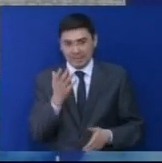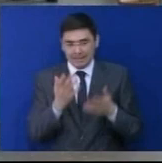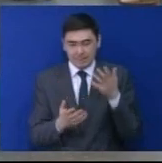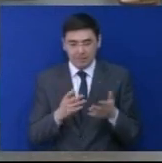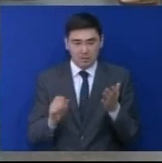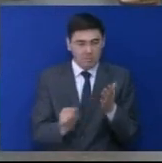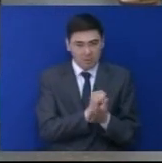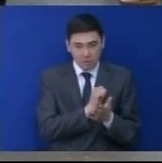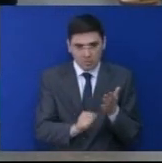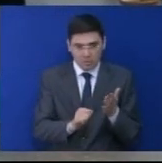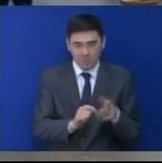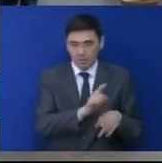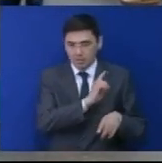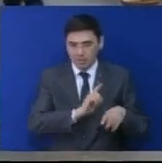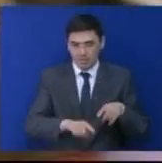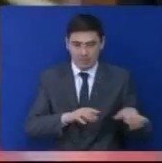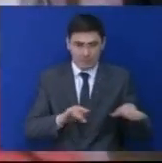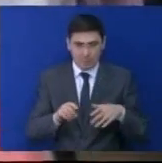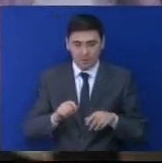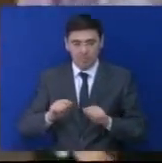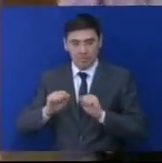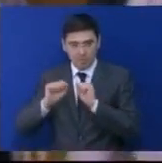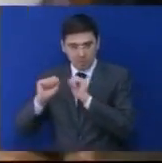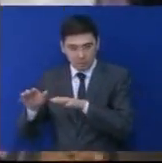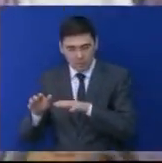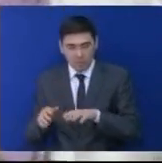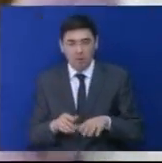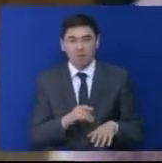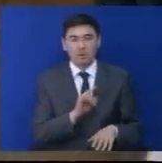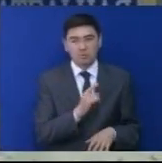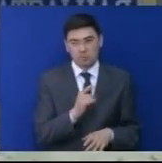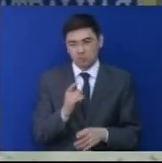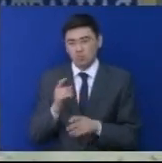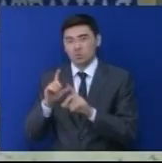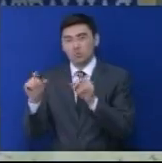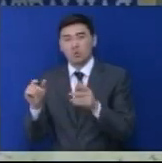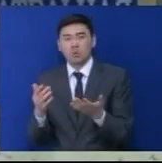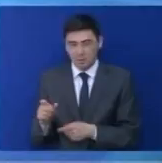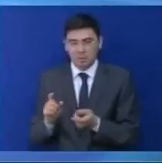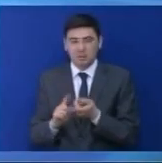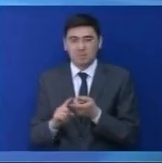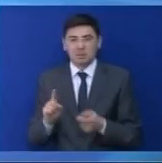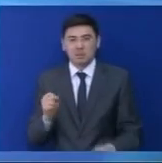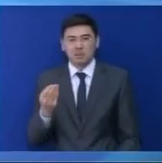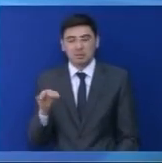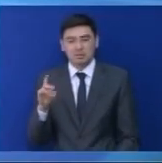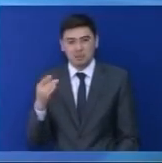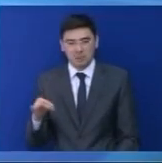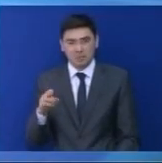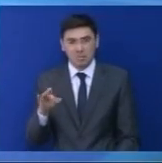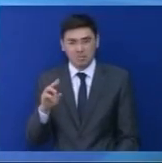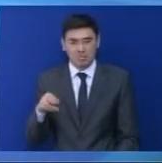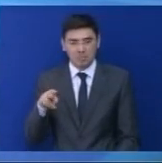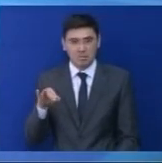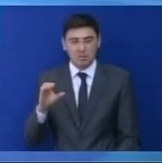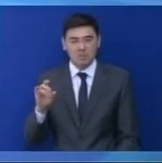сдадут документы, зависит будущее их детей. Самат Секенов, Ернур Калелов, телеканал «Семей». К другим темам. В